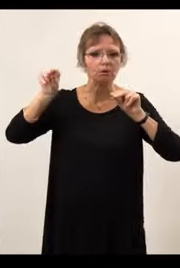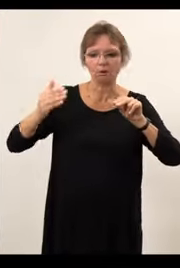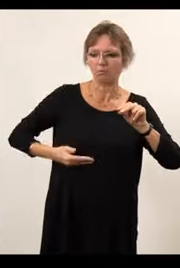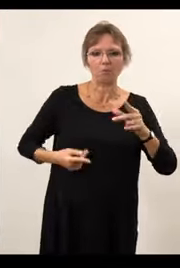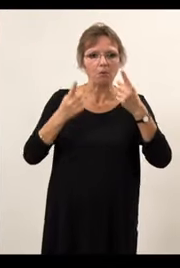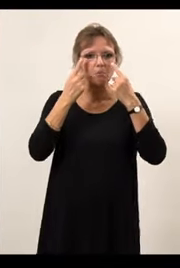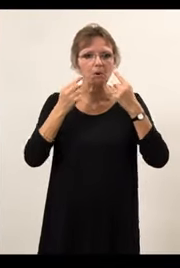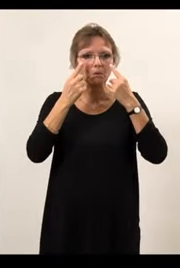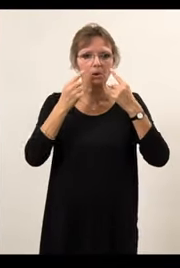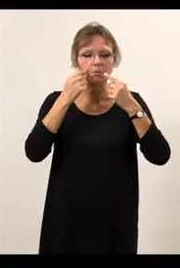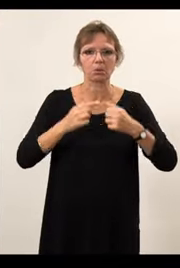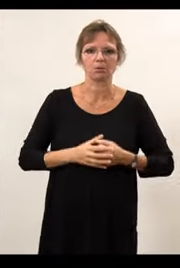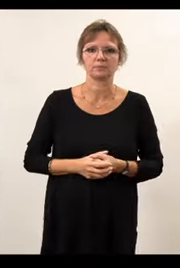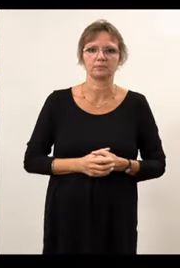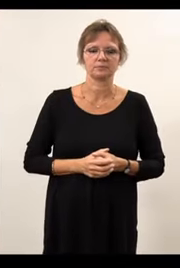maman pleurer.